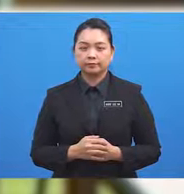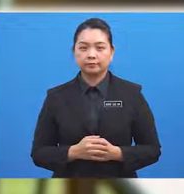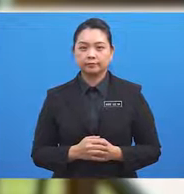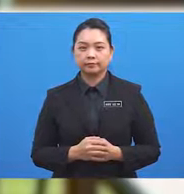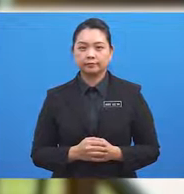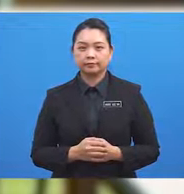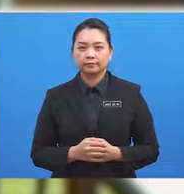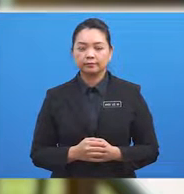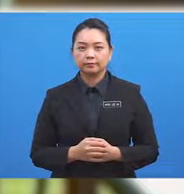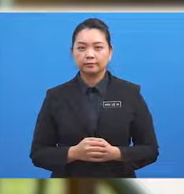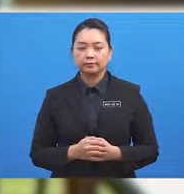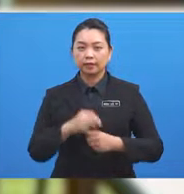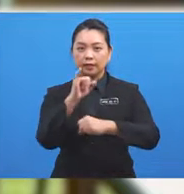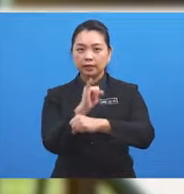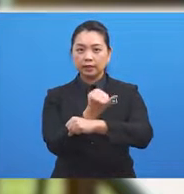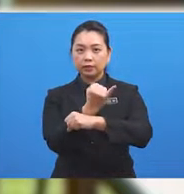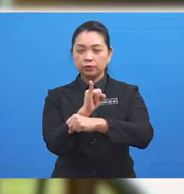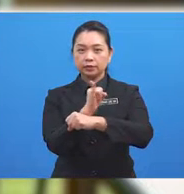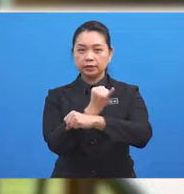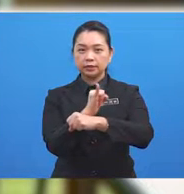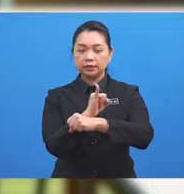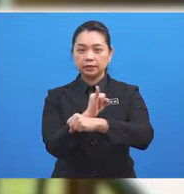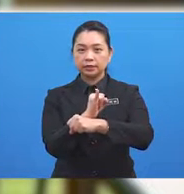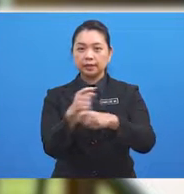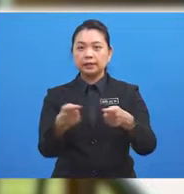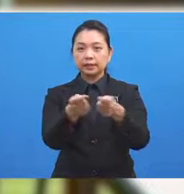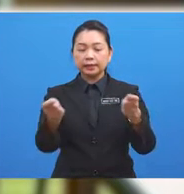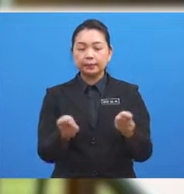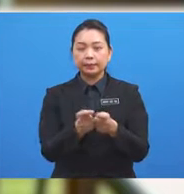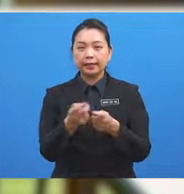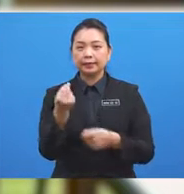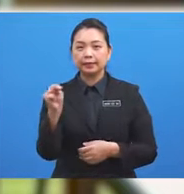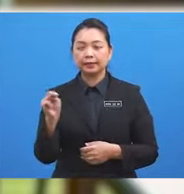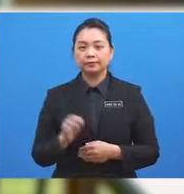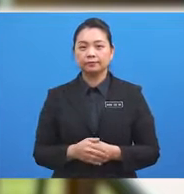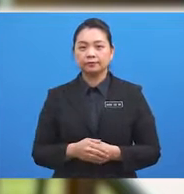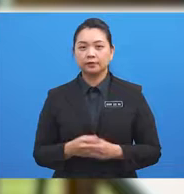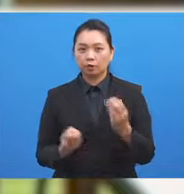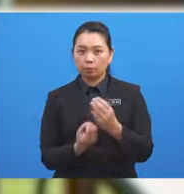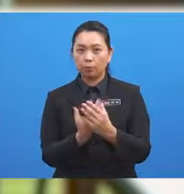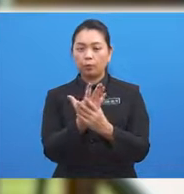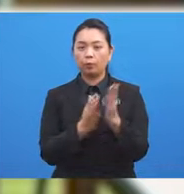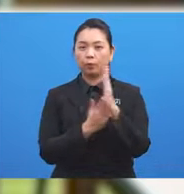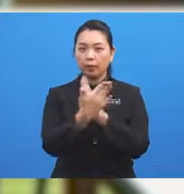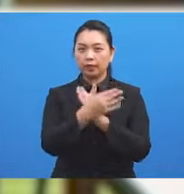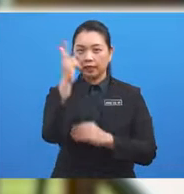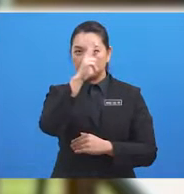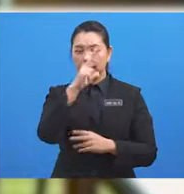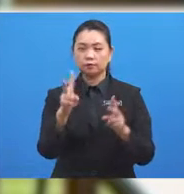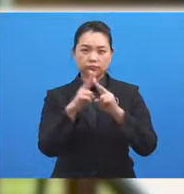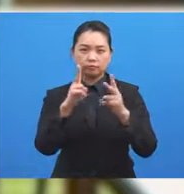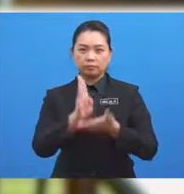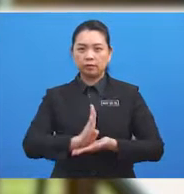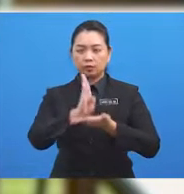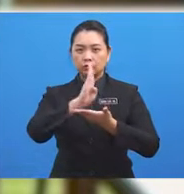Seterusnya, industri automotif tempatan yang telah ditubuhkan oleh kerajaan amat membantu